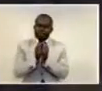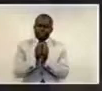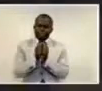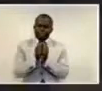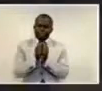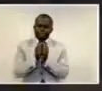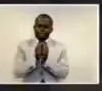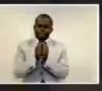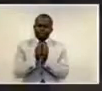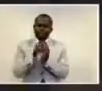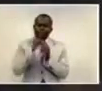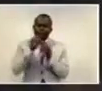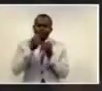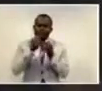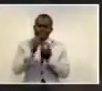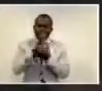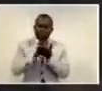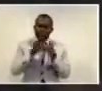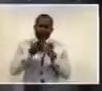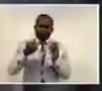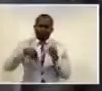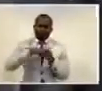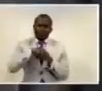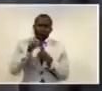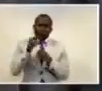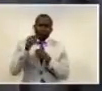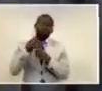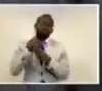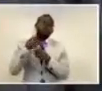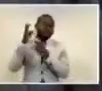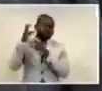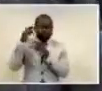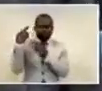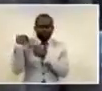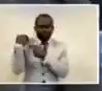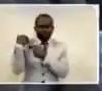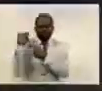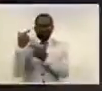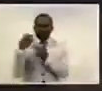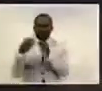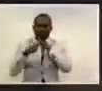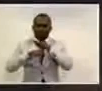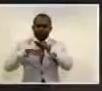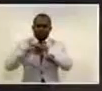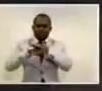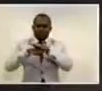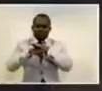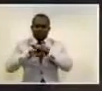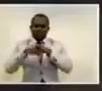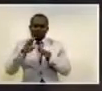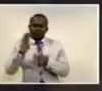Nyakubahwa hari abarenganywa ariko twe ntabwo twarenganywa. Eh ariko ndashaka ababishinzwe na aba environment biruta.